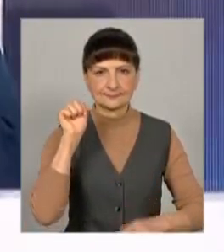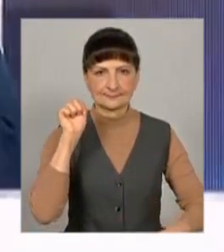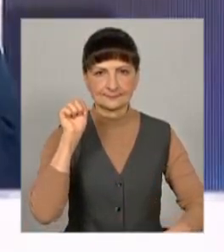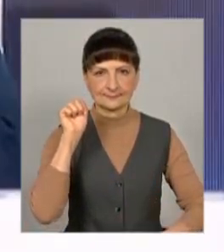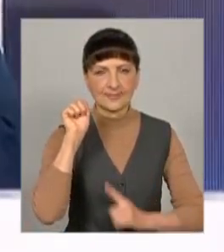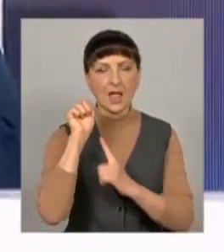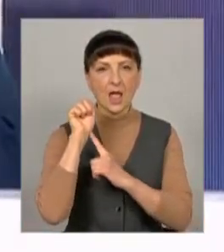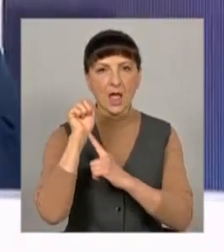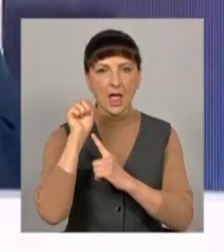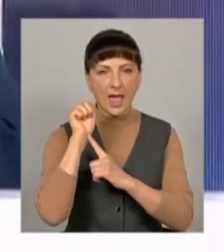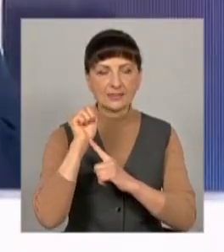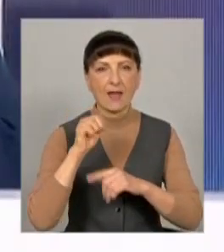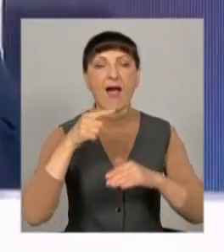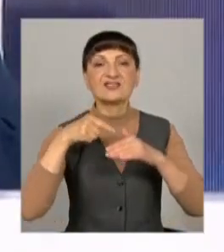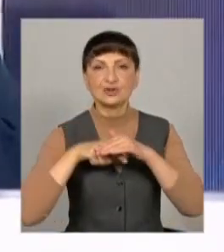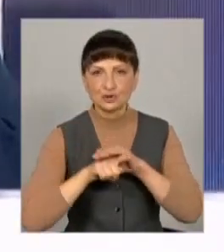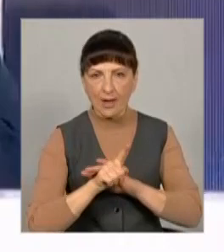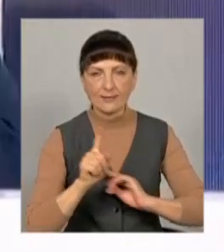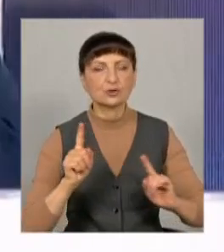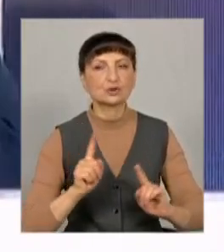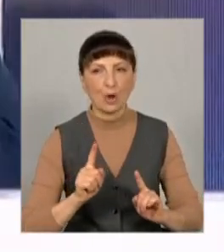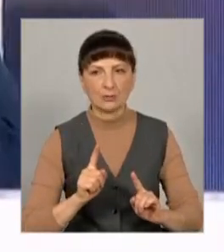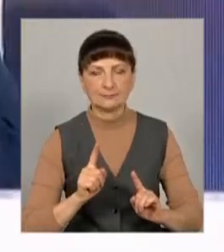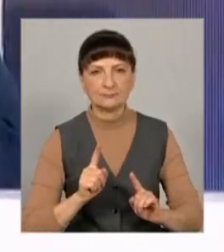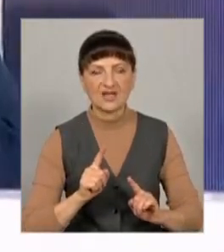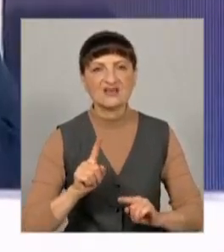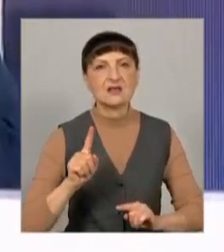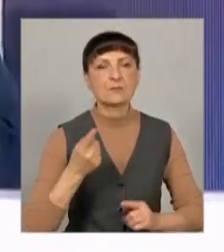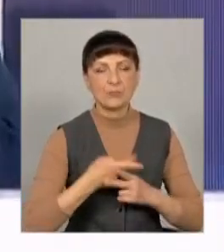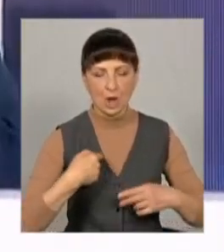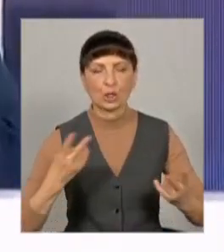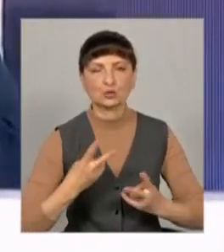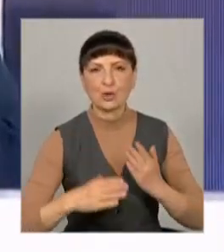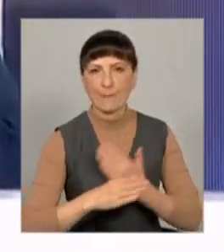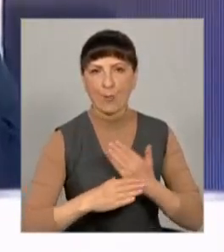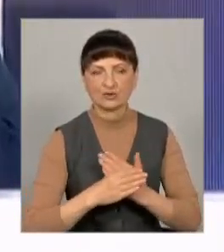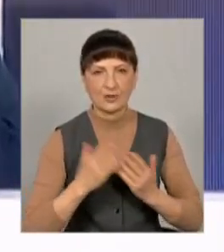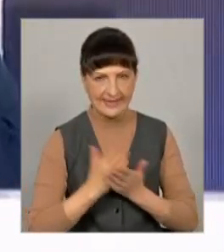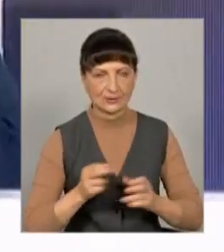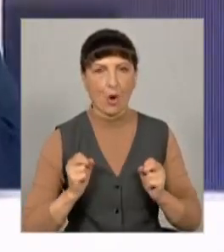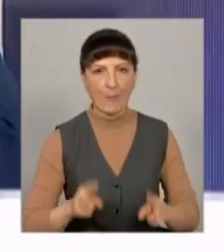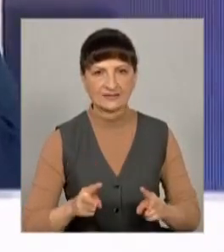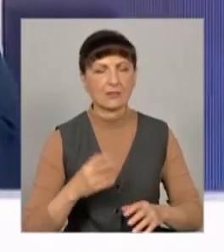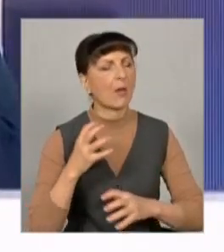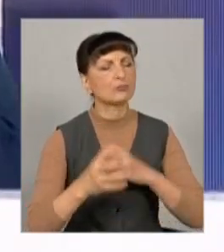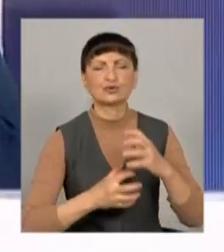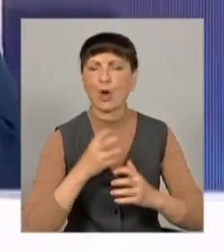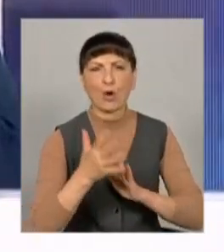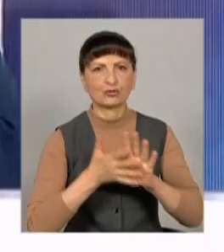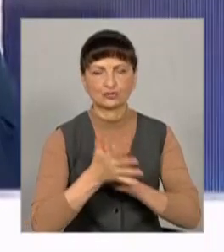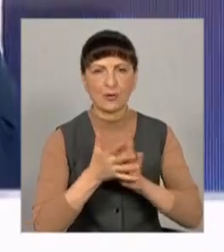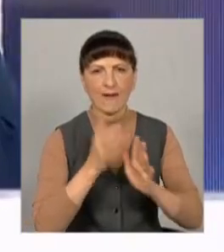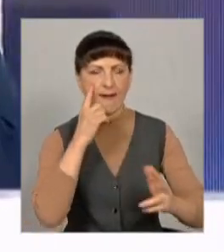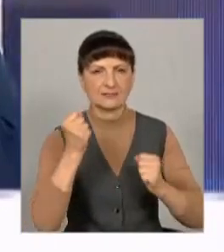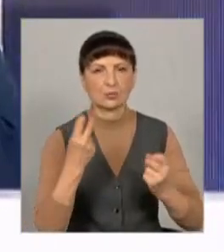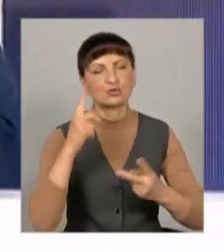зажмет, это будет означать о том, что требуется помощь и человек находится в опасности. Это международный жест, его можно прям